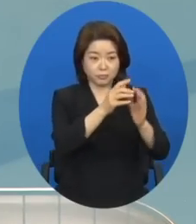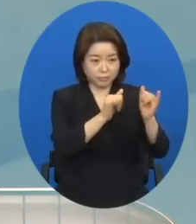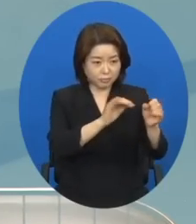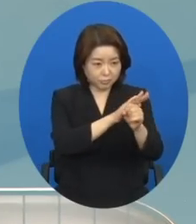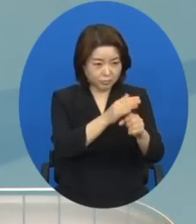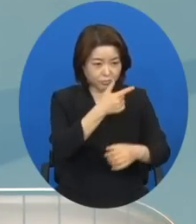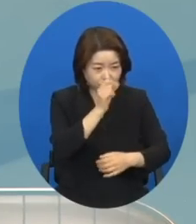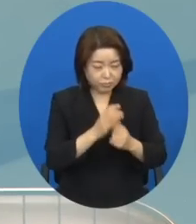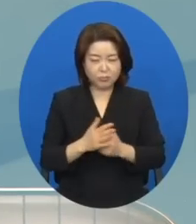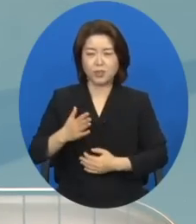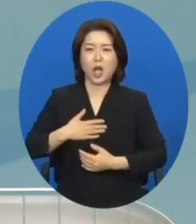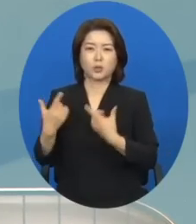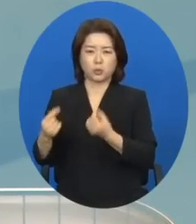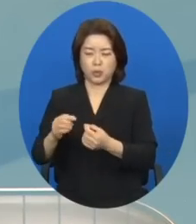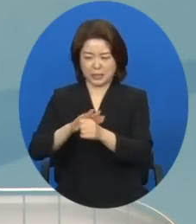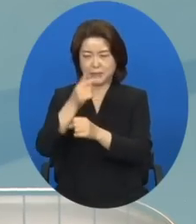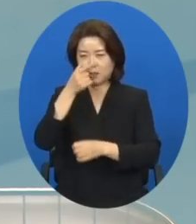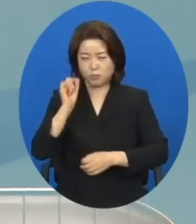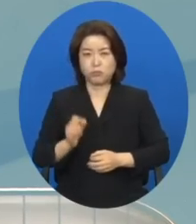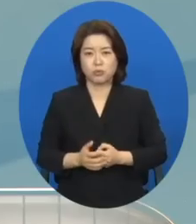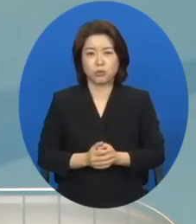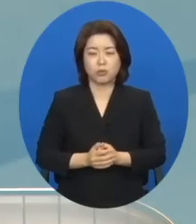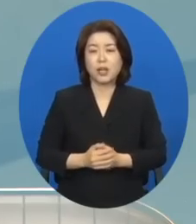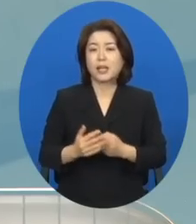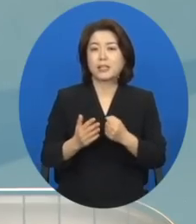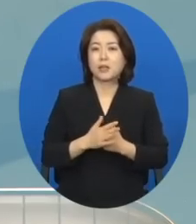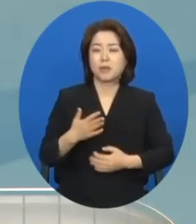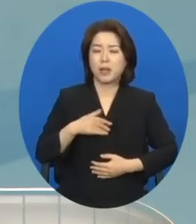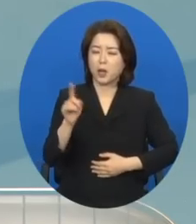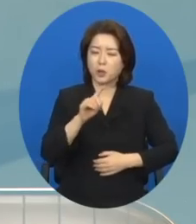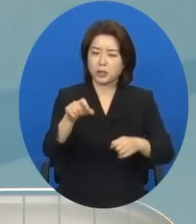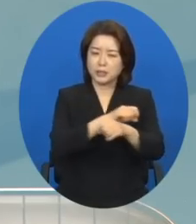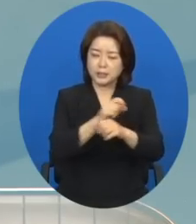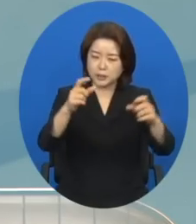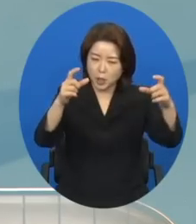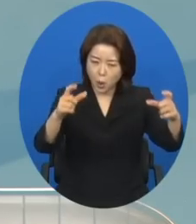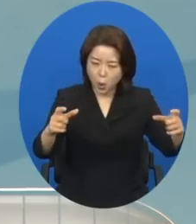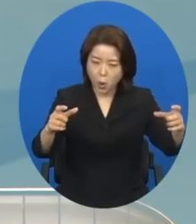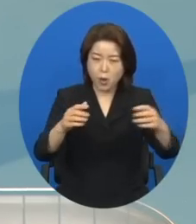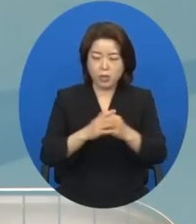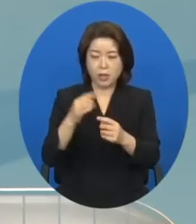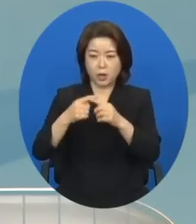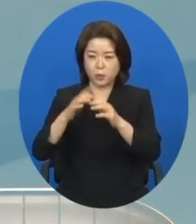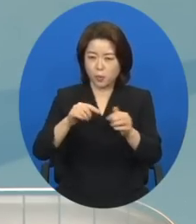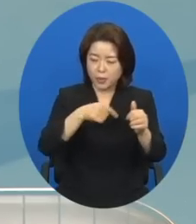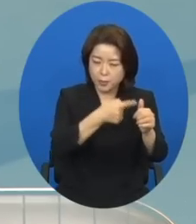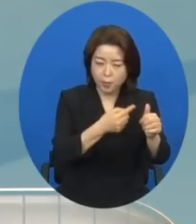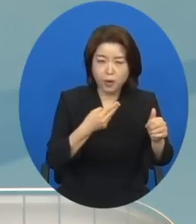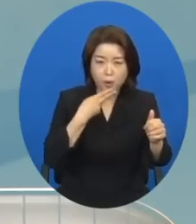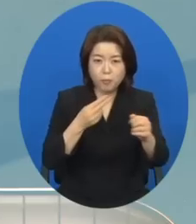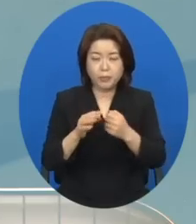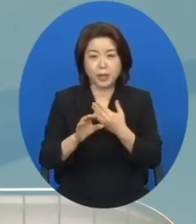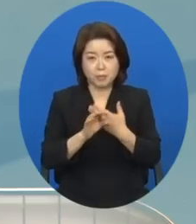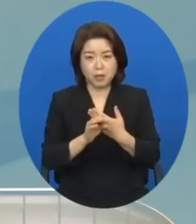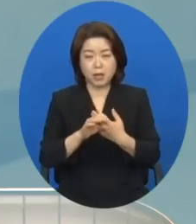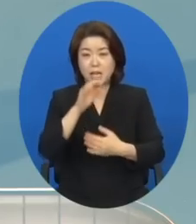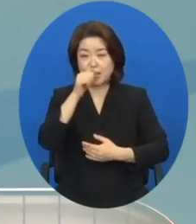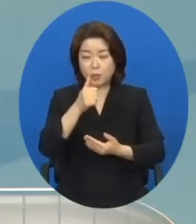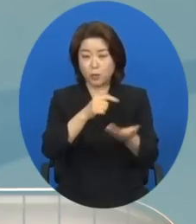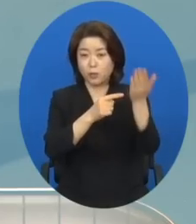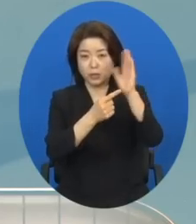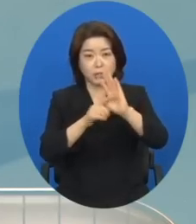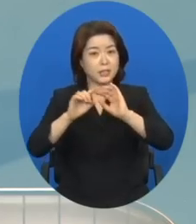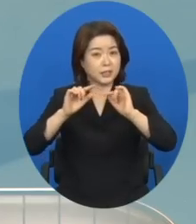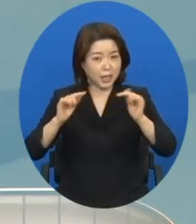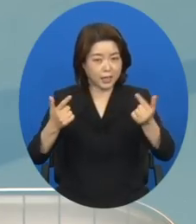나도 마찬가지입니다. 그래서 내가 어떠한 특정한 공동체와 교회에 속하지 않았다라면 결코 드러나지